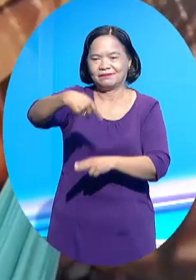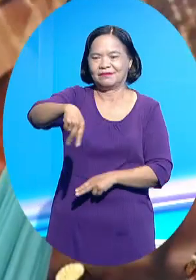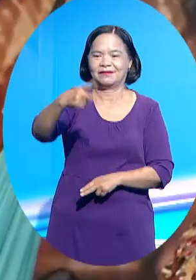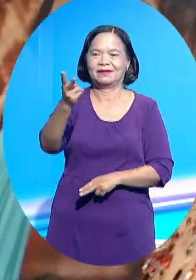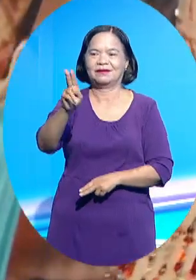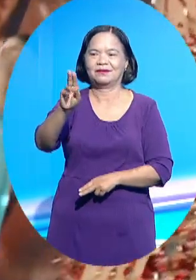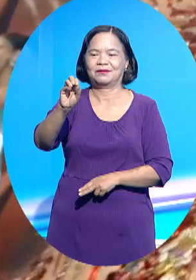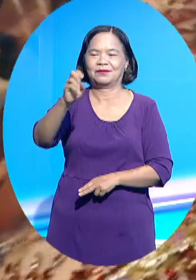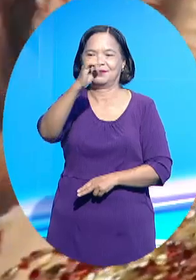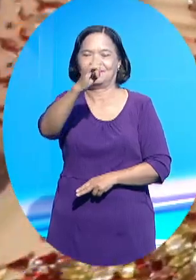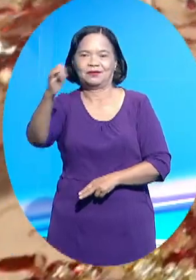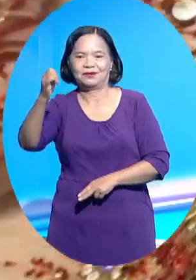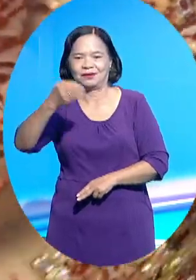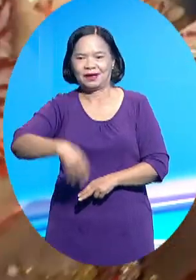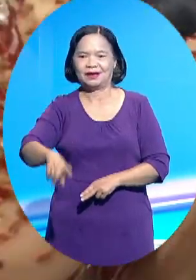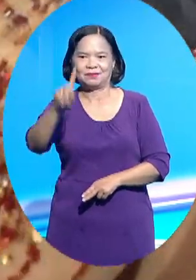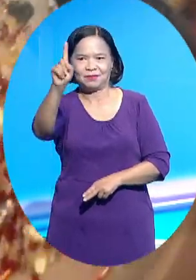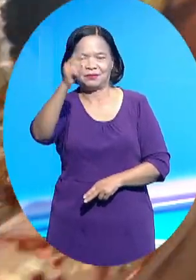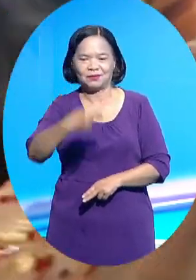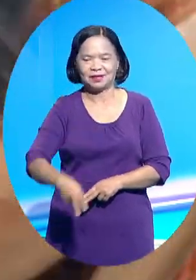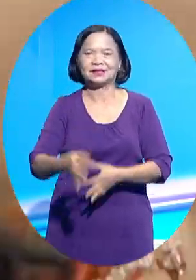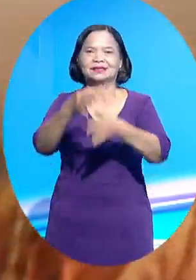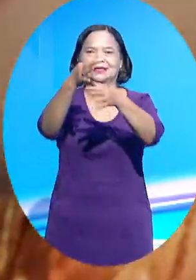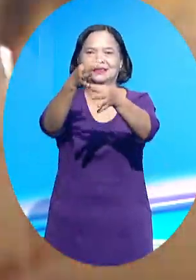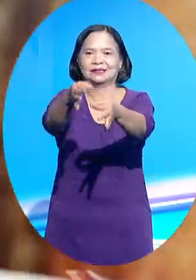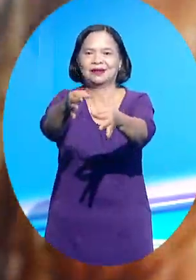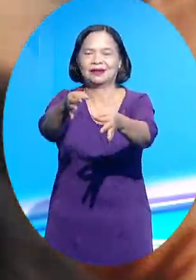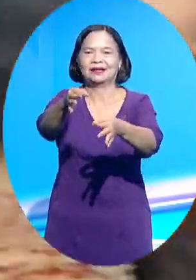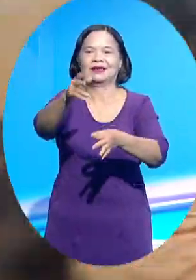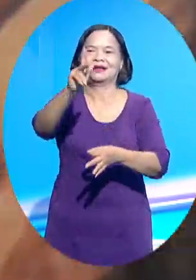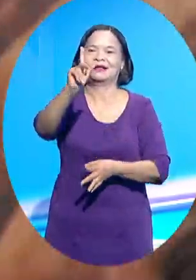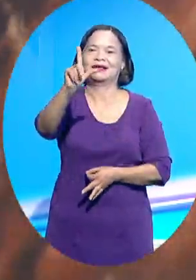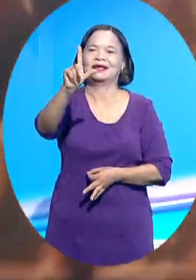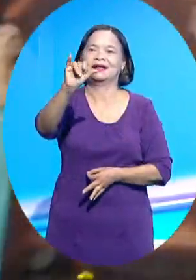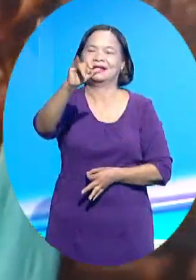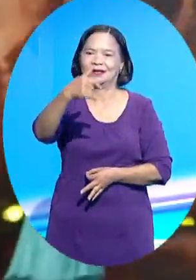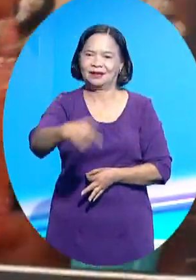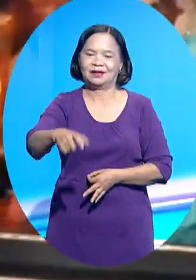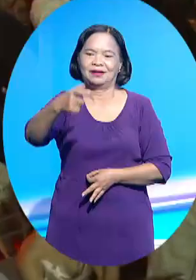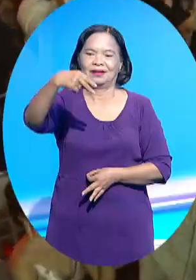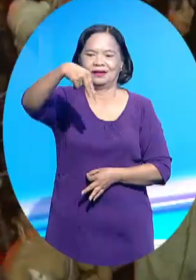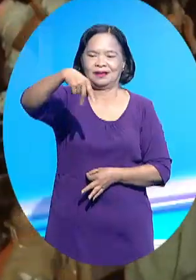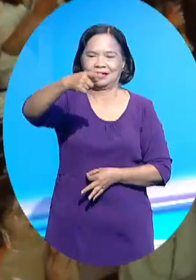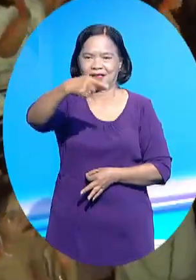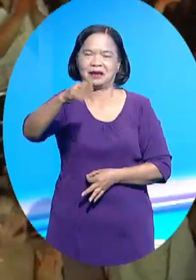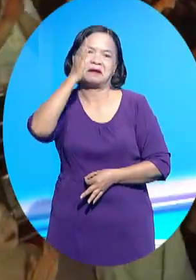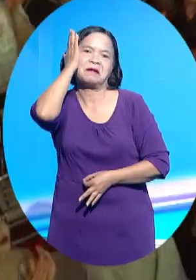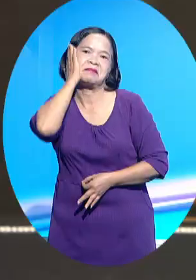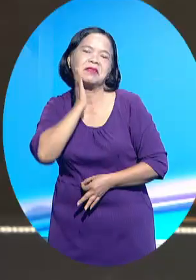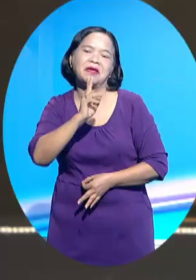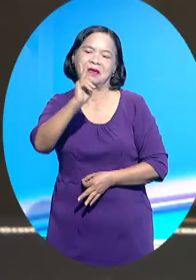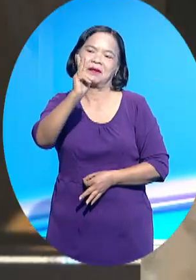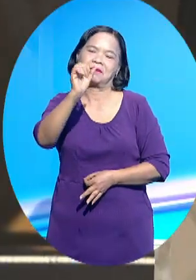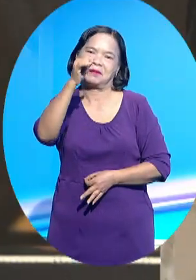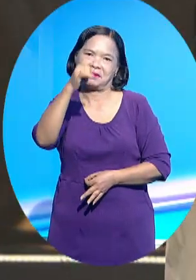Phương ngôi vị Á hậu 1 và Á hậu hai lần lượt được trao cho thí sinh Bùi Khánh Linh và Trương Quý Minh Nhàn người đẹp Lê Thị Hồng Hạnh đến